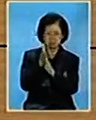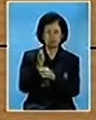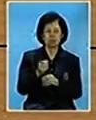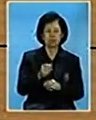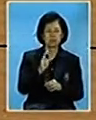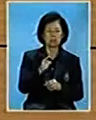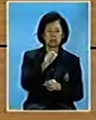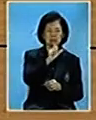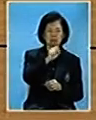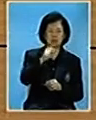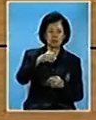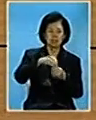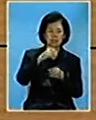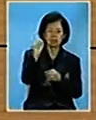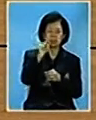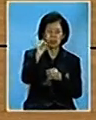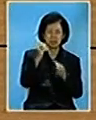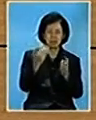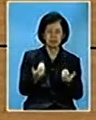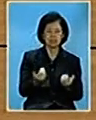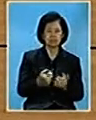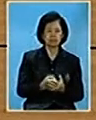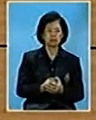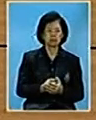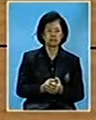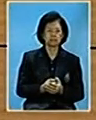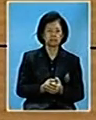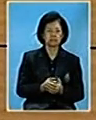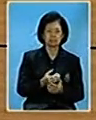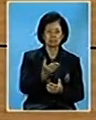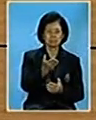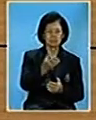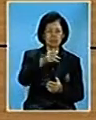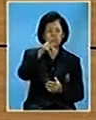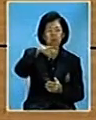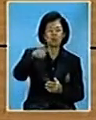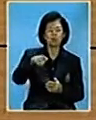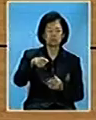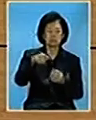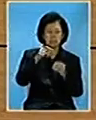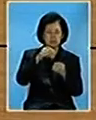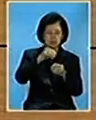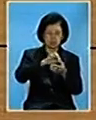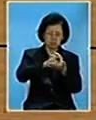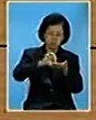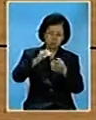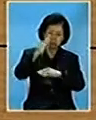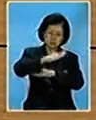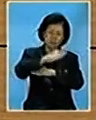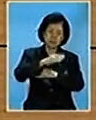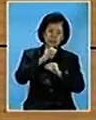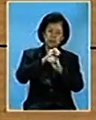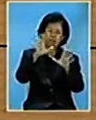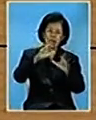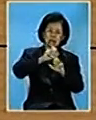ภาผู้แทนราษฎรในสภาแห่งนี้ถ้านายพร้อมพงษ์ไม่ลงประกาศขอขมาผมเชื่อแน่ว่าน